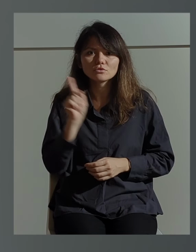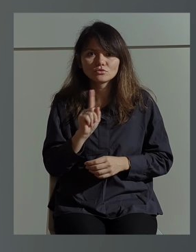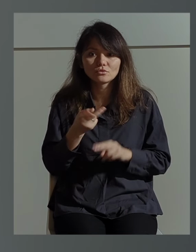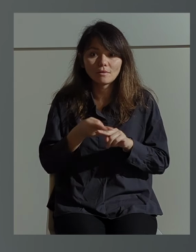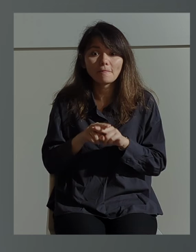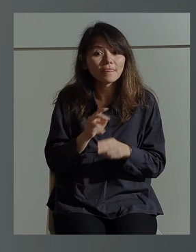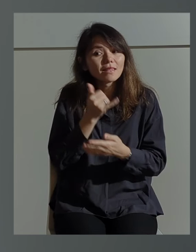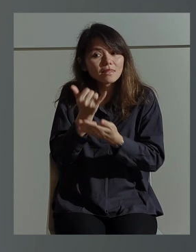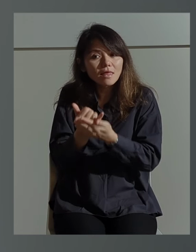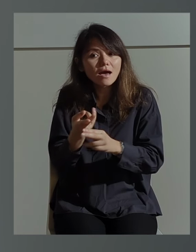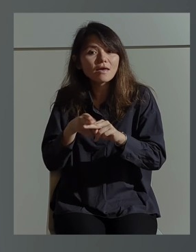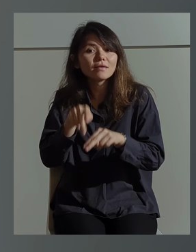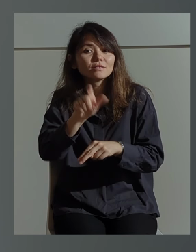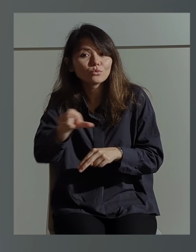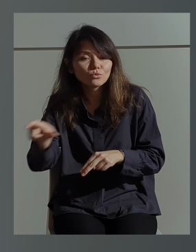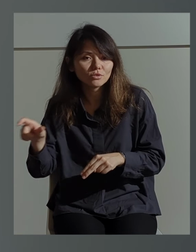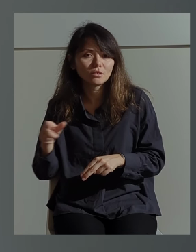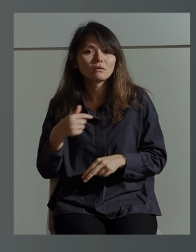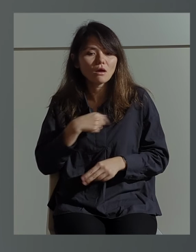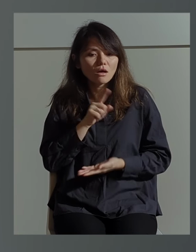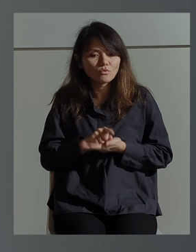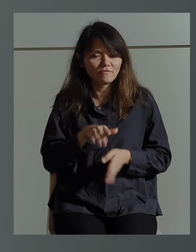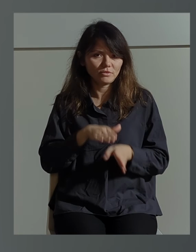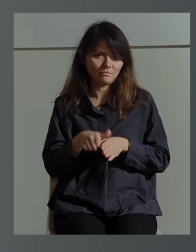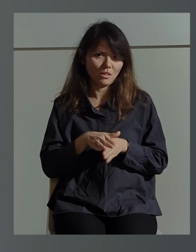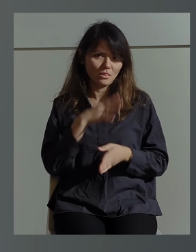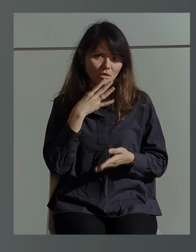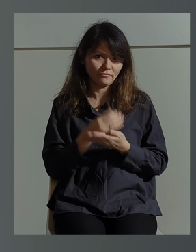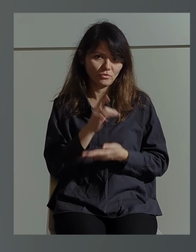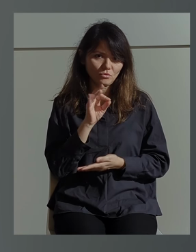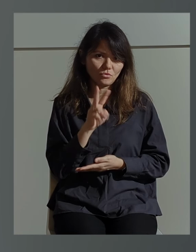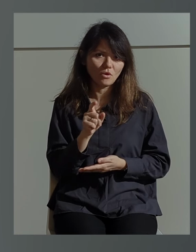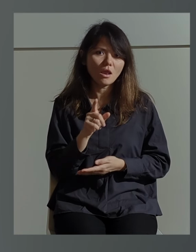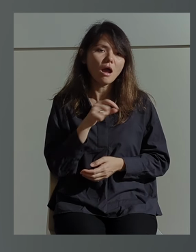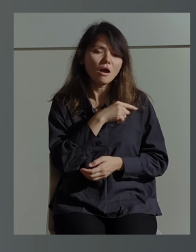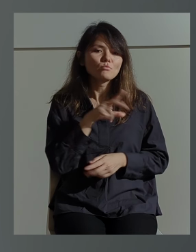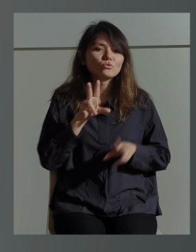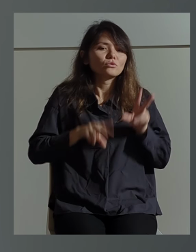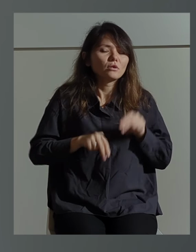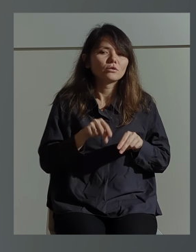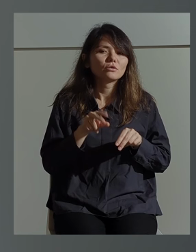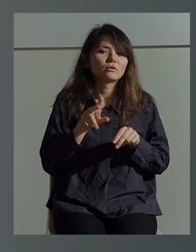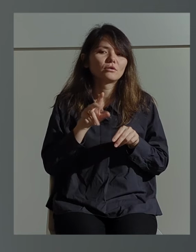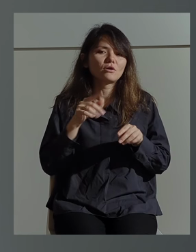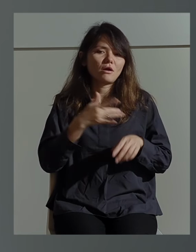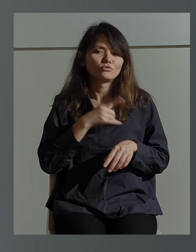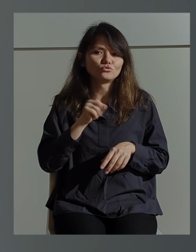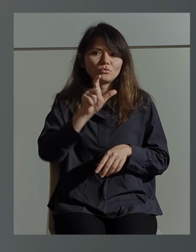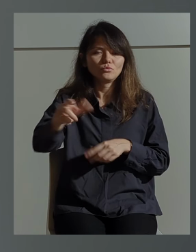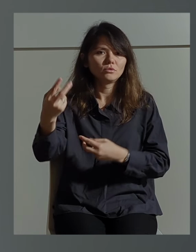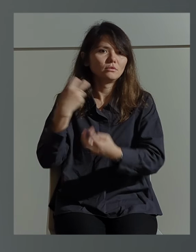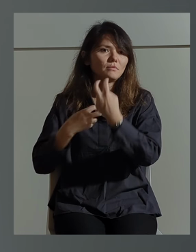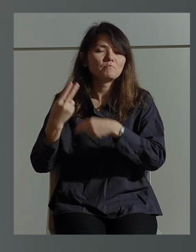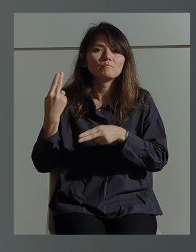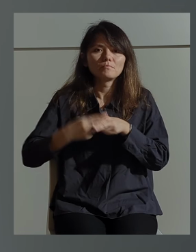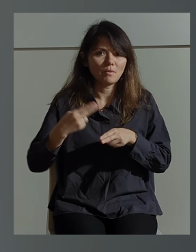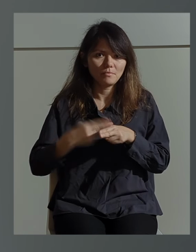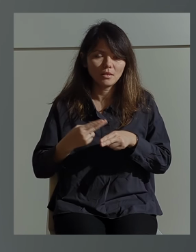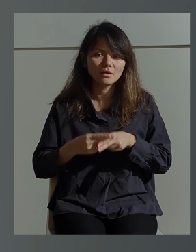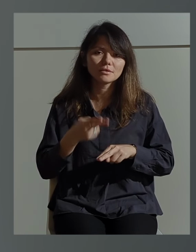вот этих людей которые к нему приходят он и исполняет эту свою роль а они ему кажутся чисто помехой и вот когда скажем так бюрократический аппарат